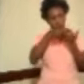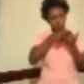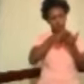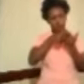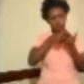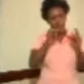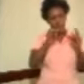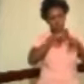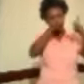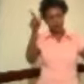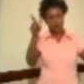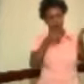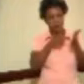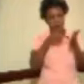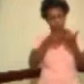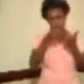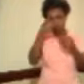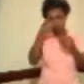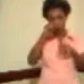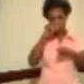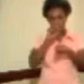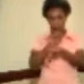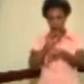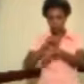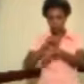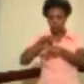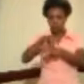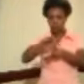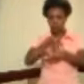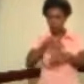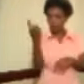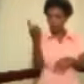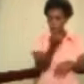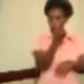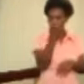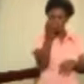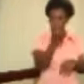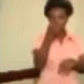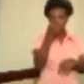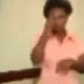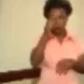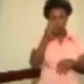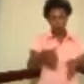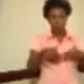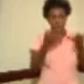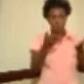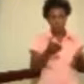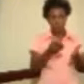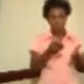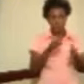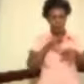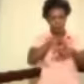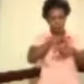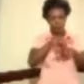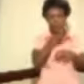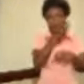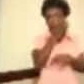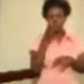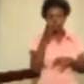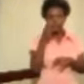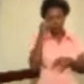Nous avons grand point pour l'agriculture, côté que nous parler de faciliter. Cultivateur, pour le semence, pour le